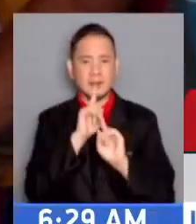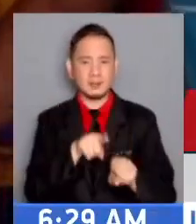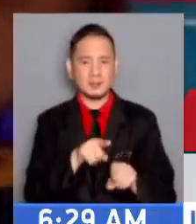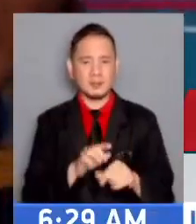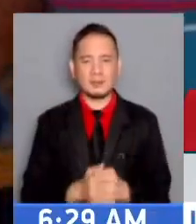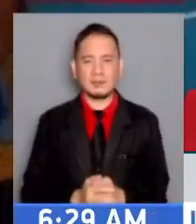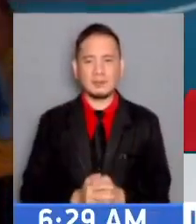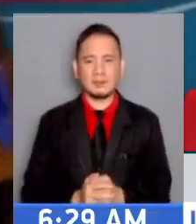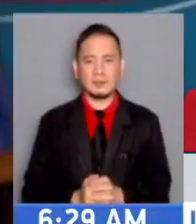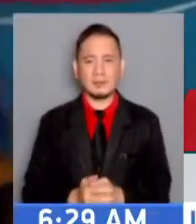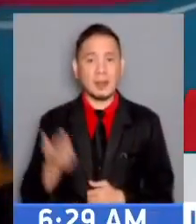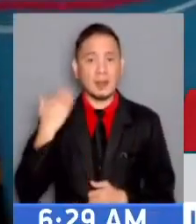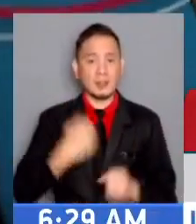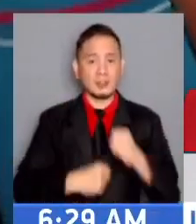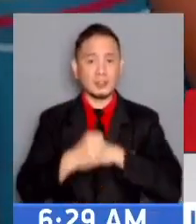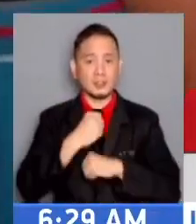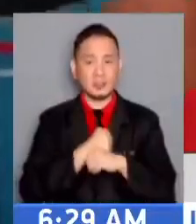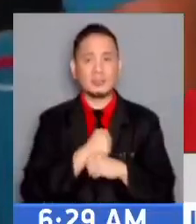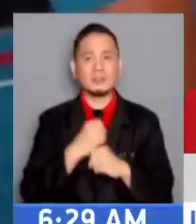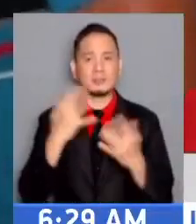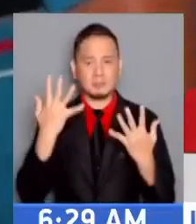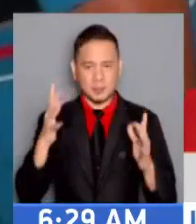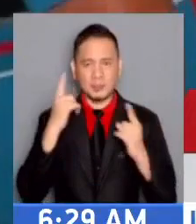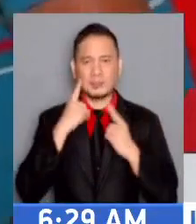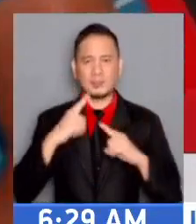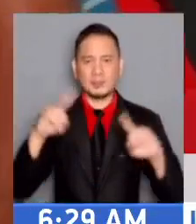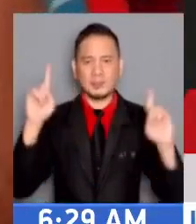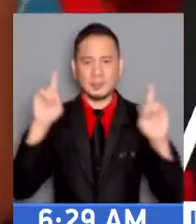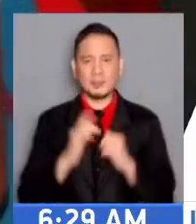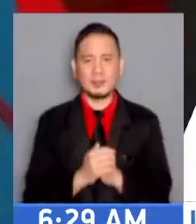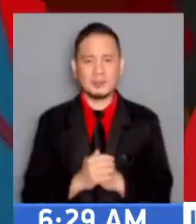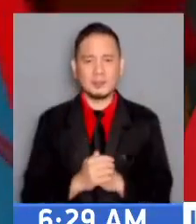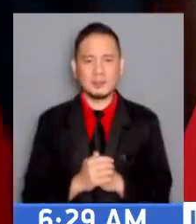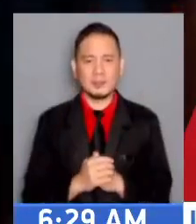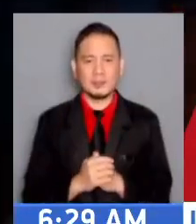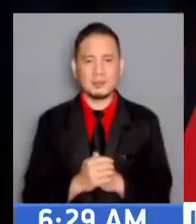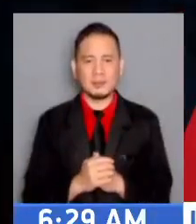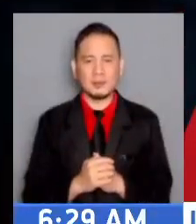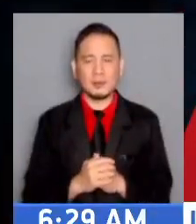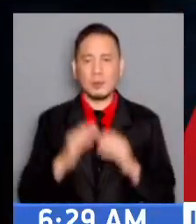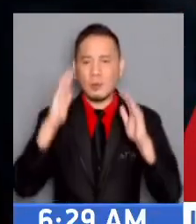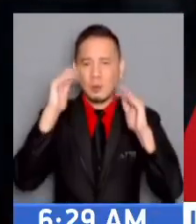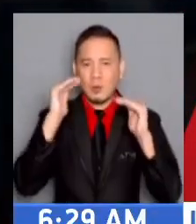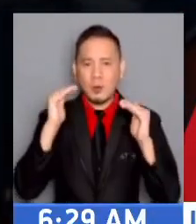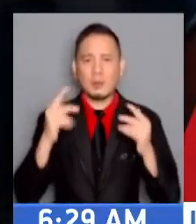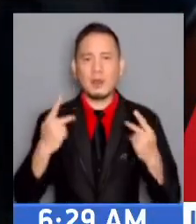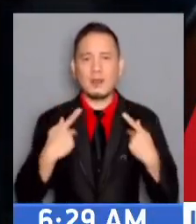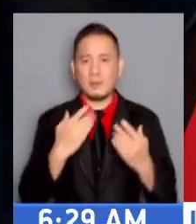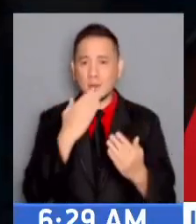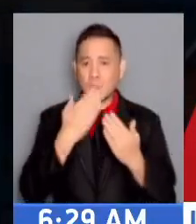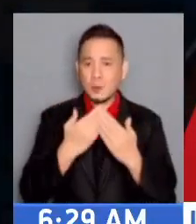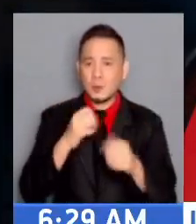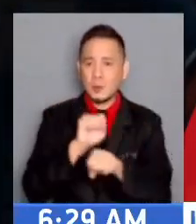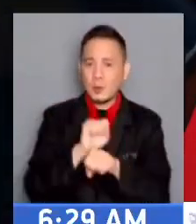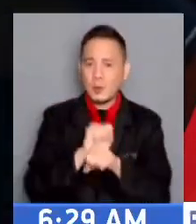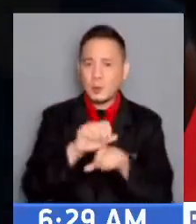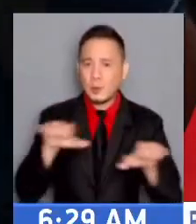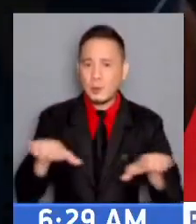Ang sa akin ay magkaroon ako ng magandang trabaho. Okay naman ang aking trabaho